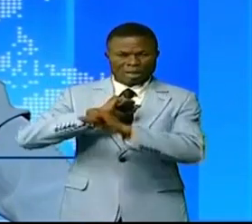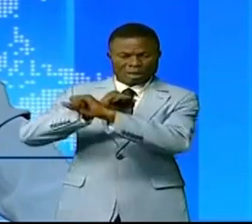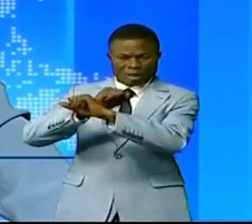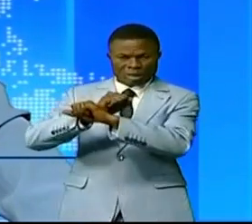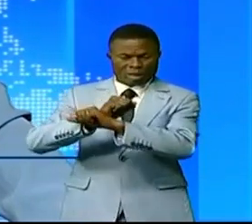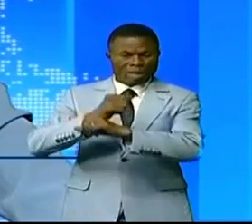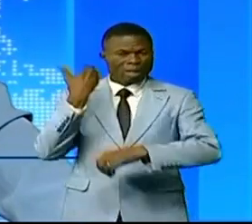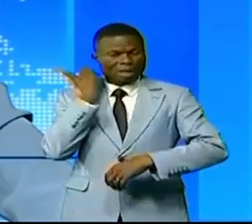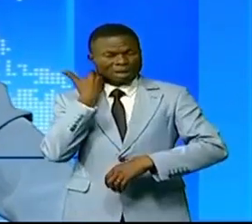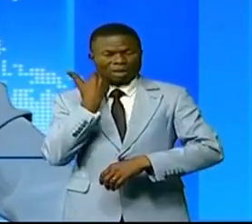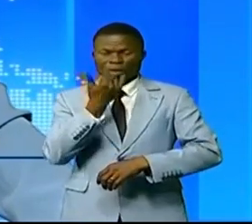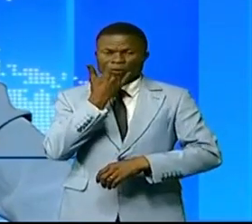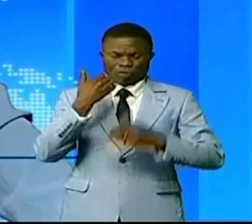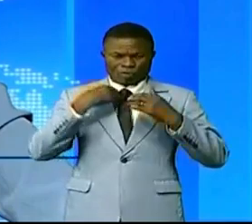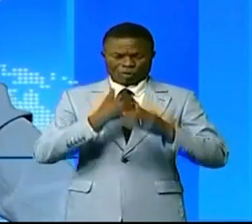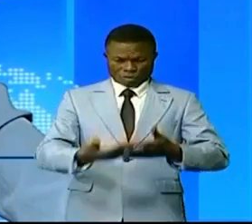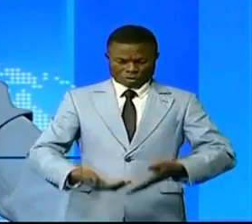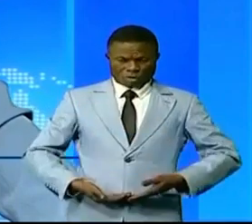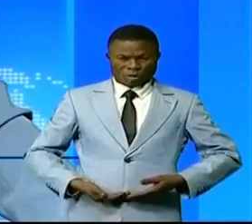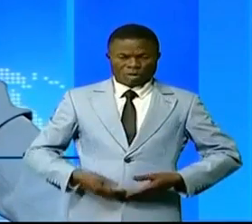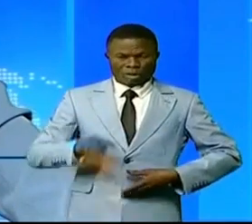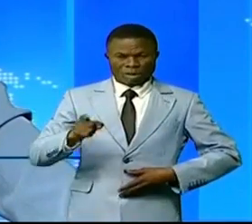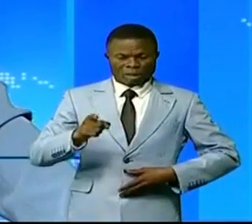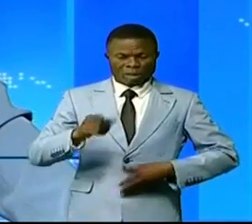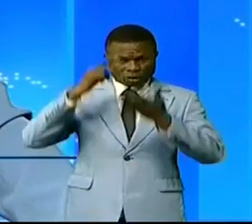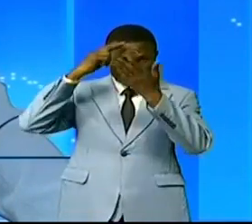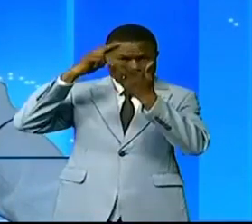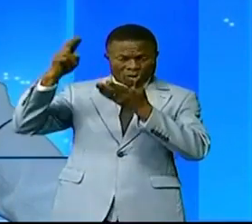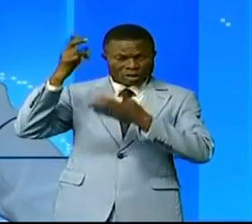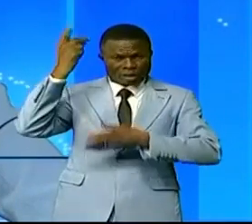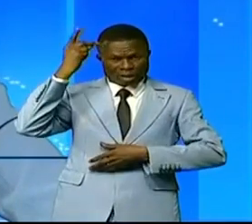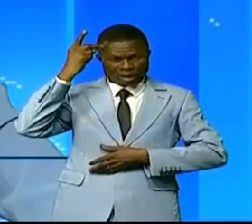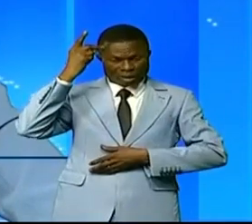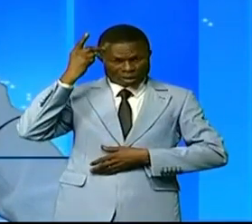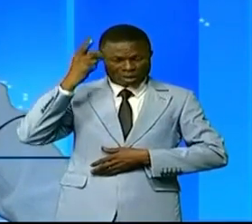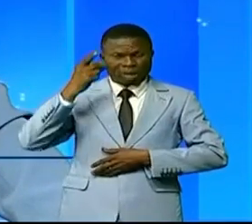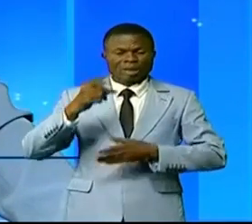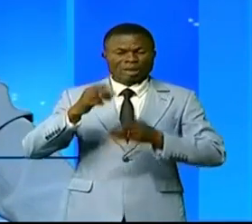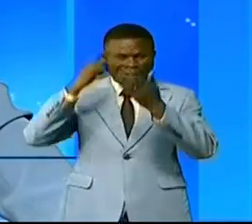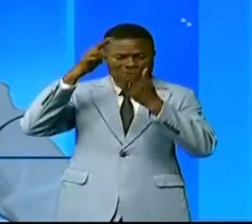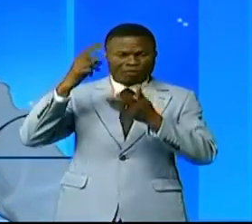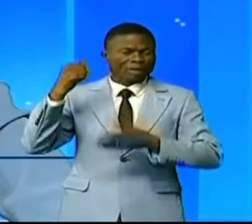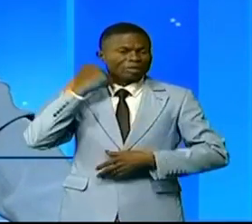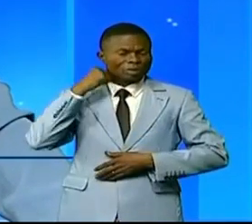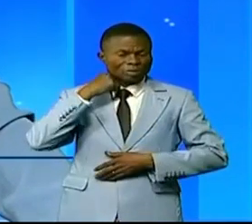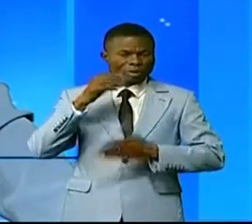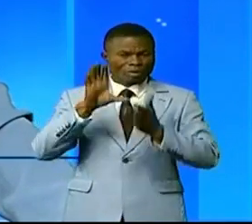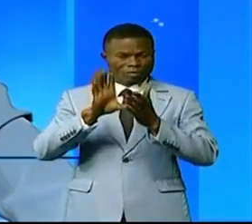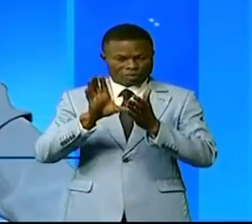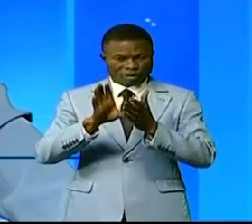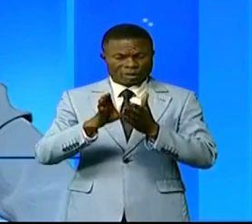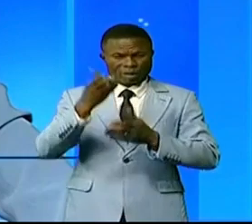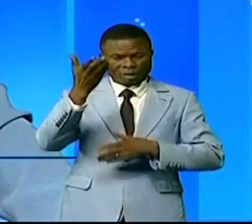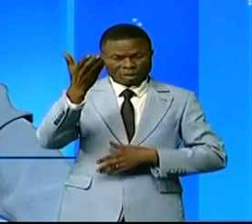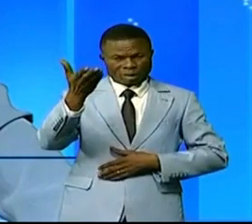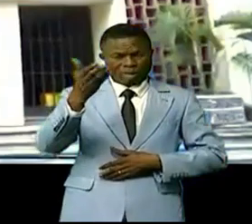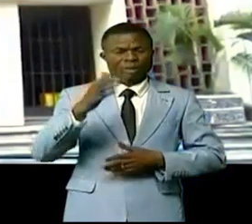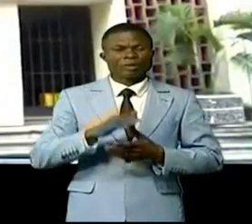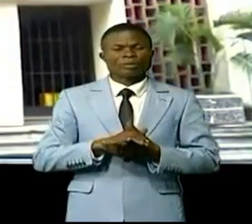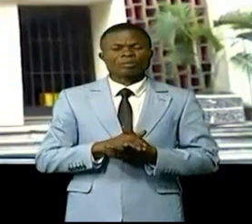les malformations du fœtus. C'était à l'université de Kinshasa, la faculté de médecine. On fait le point avec Constance